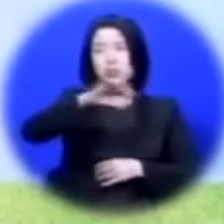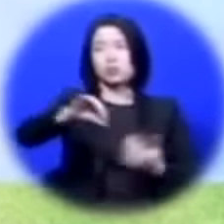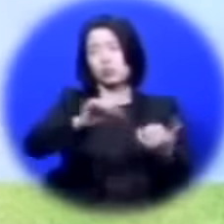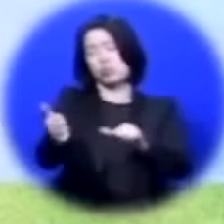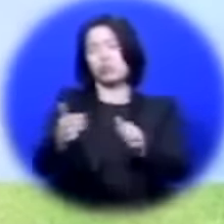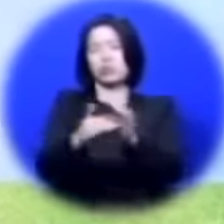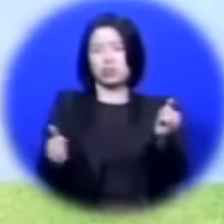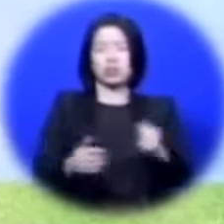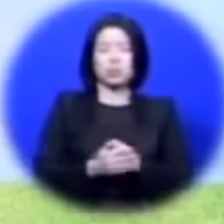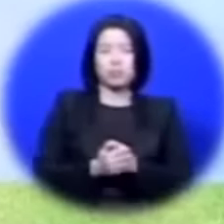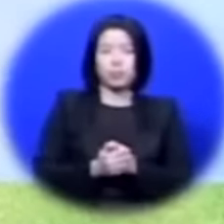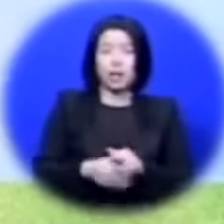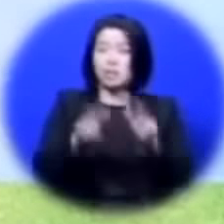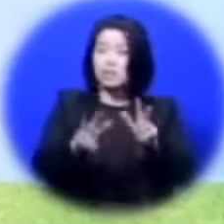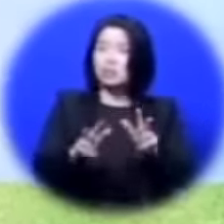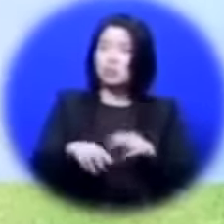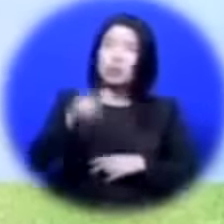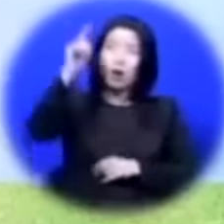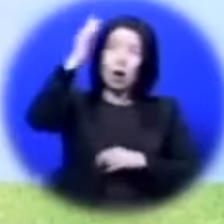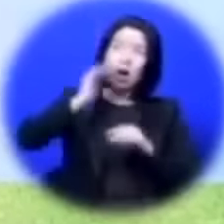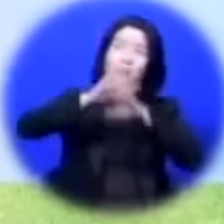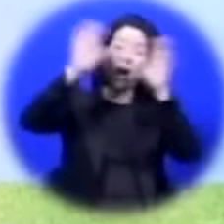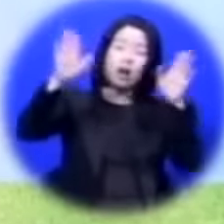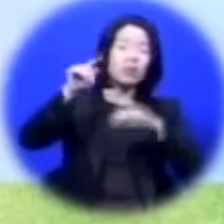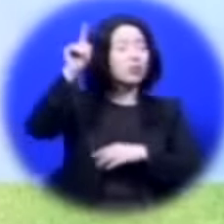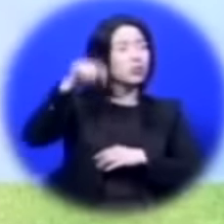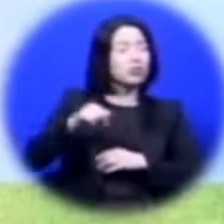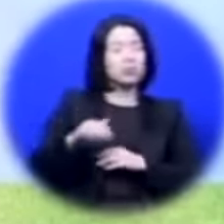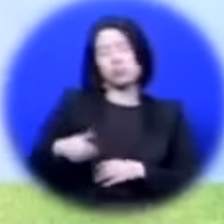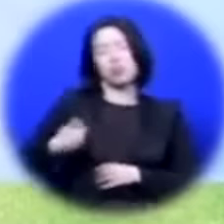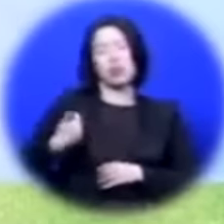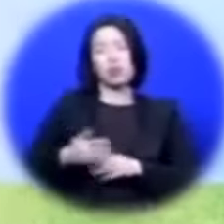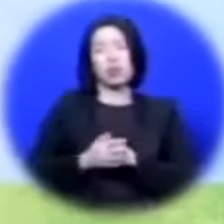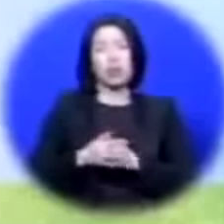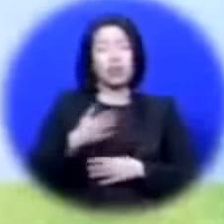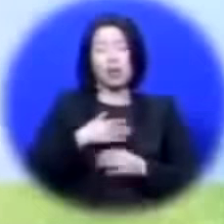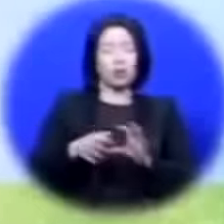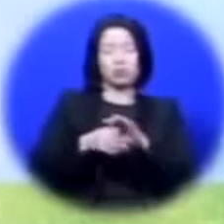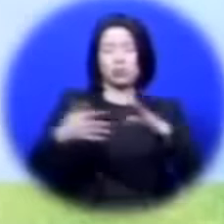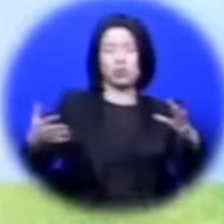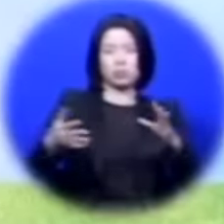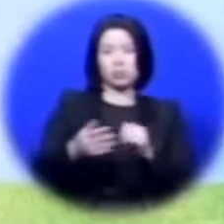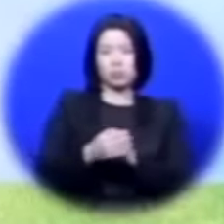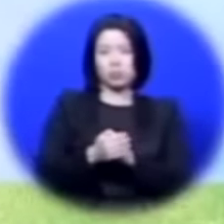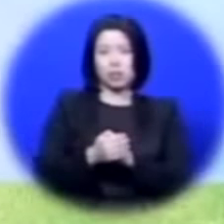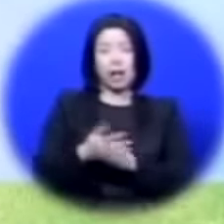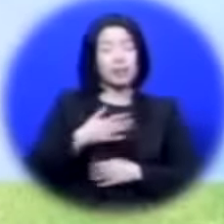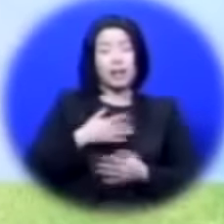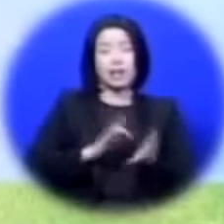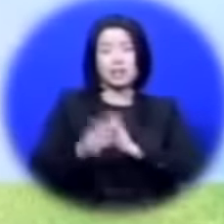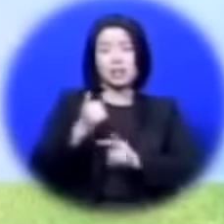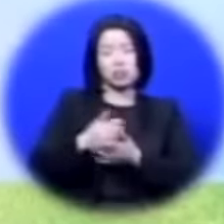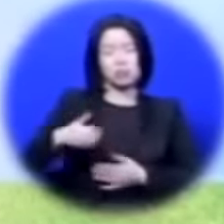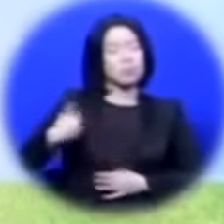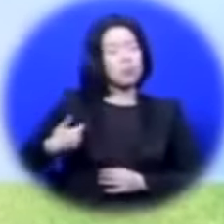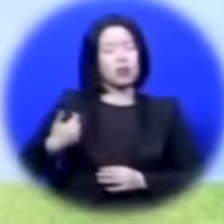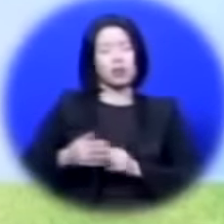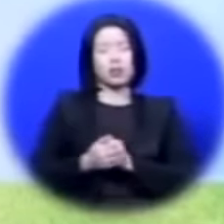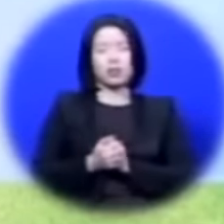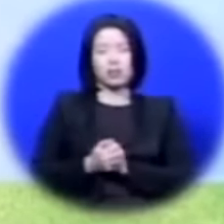죽으셨지만 하늘에 계신지 어떤지 모르겠어요 나하고는 상관없어요 나는 예수님